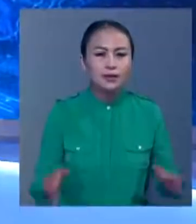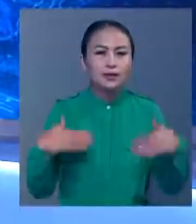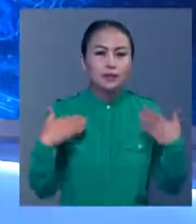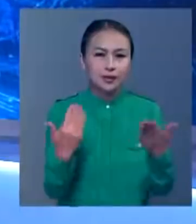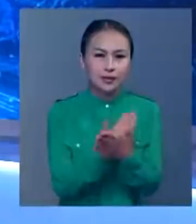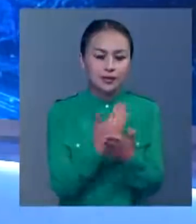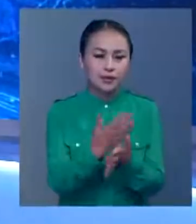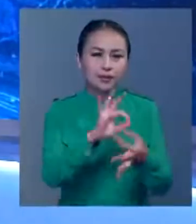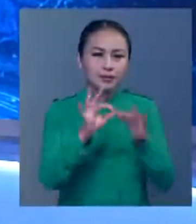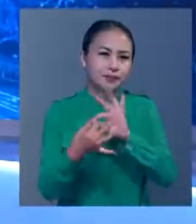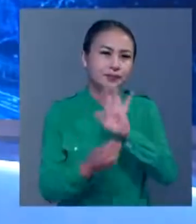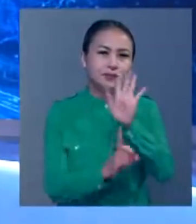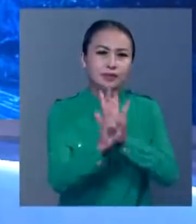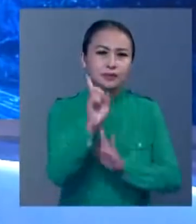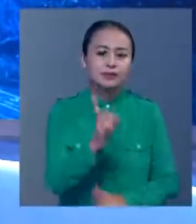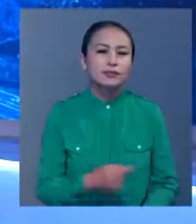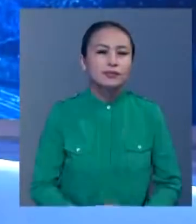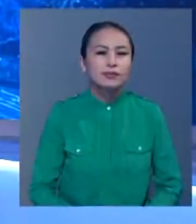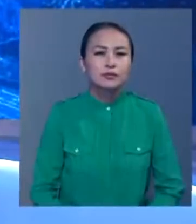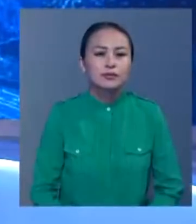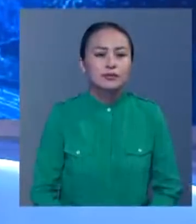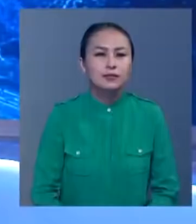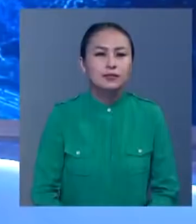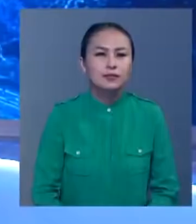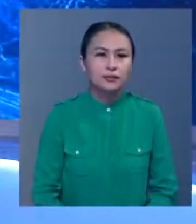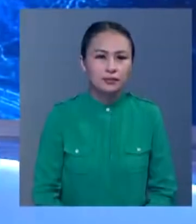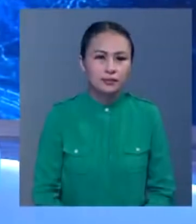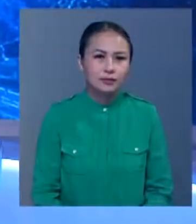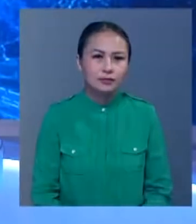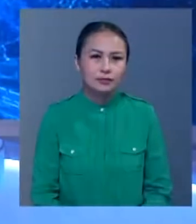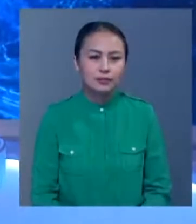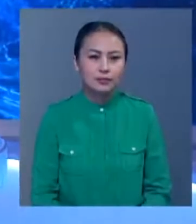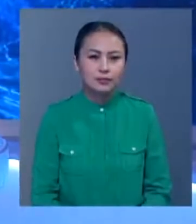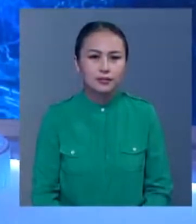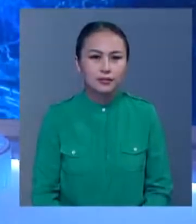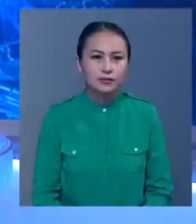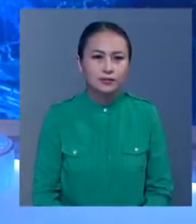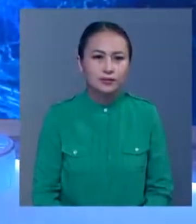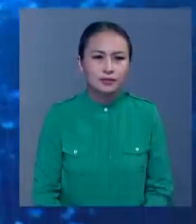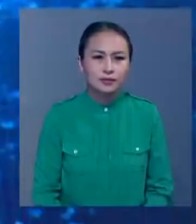Назарларыңызда жаңалықтар, студияда Жамбыл Зинолла, және сурд аудармашы әріптесім Жанбота Сәрсенбаева.